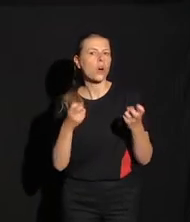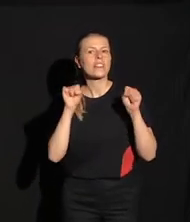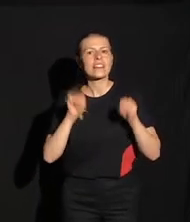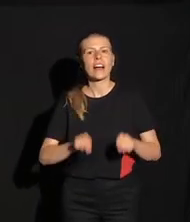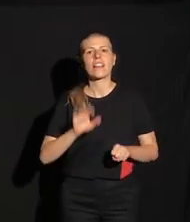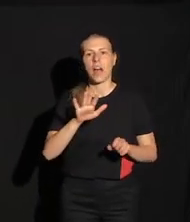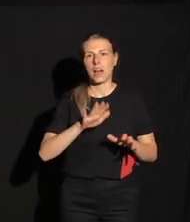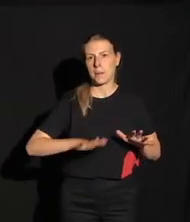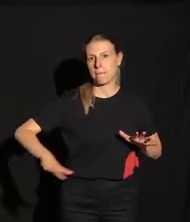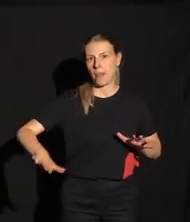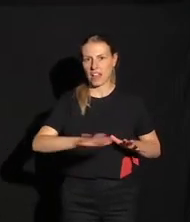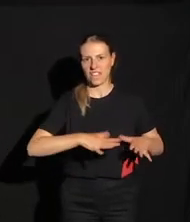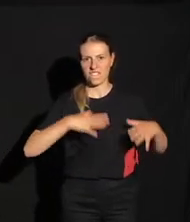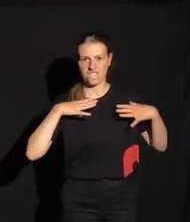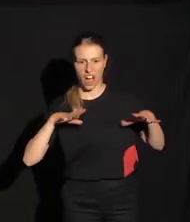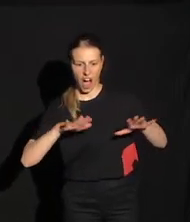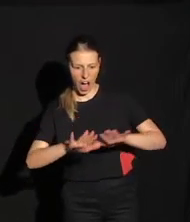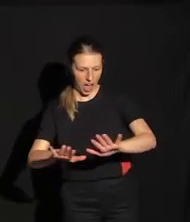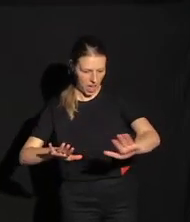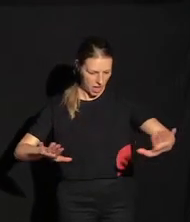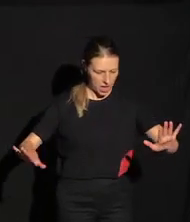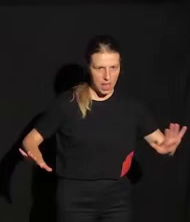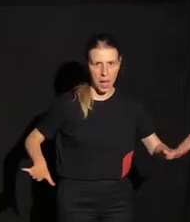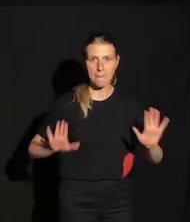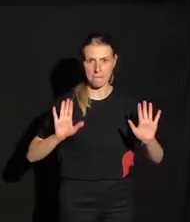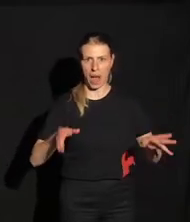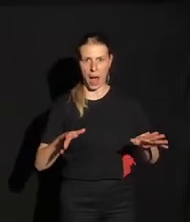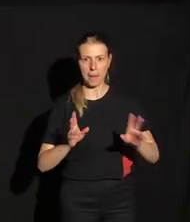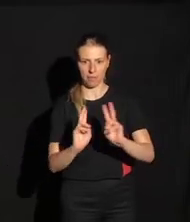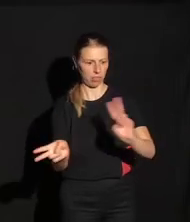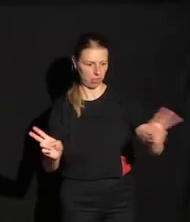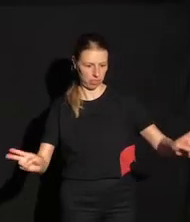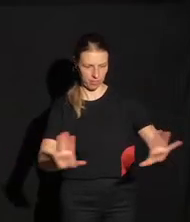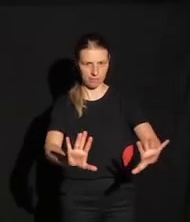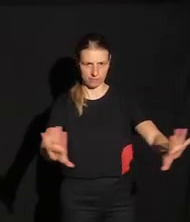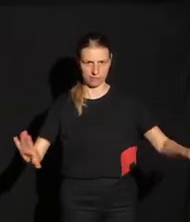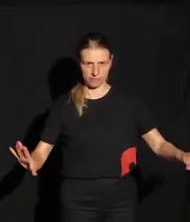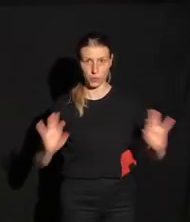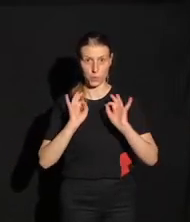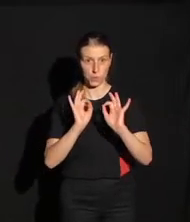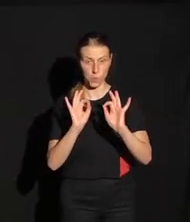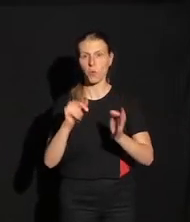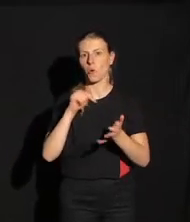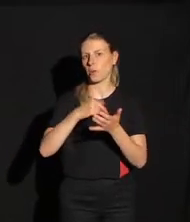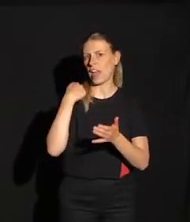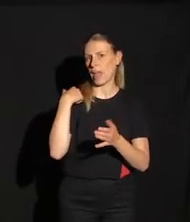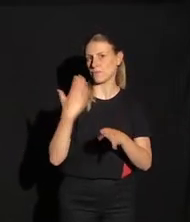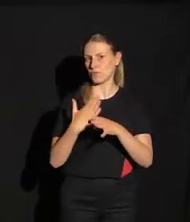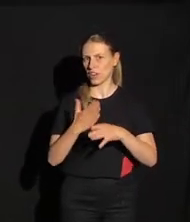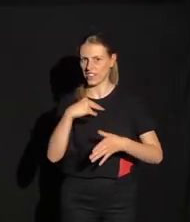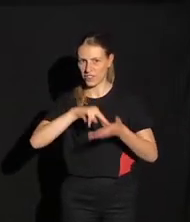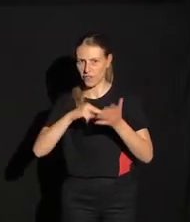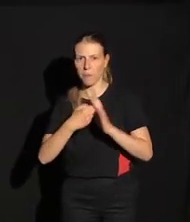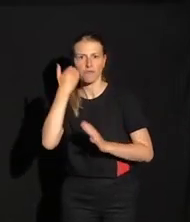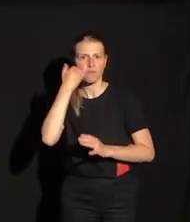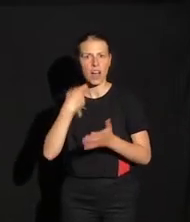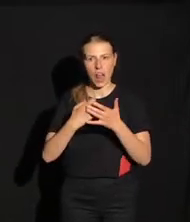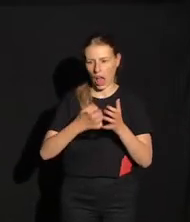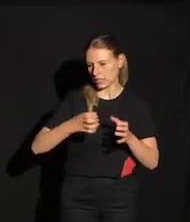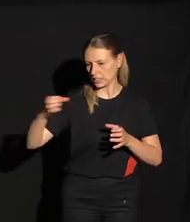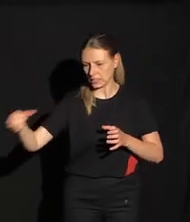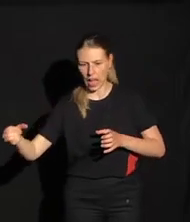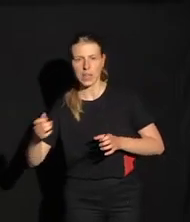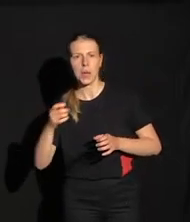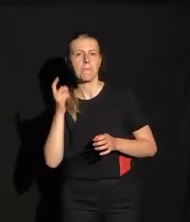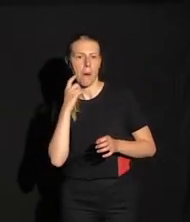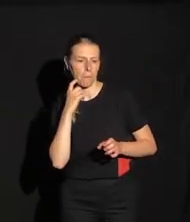lassen. Dennis hat ja eben schon gesagt, macht euch ein bisschen Platz, schiebt eure Gläser zur Seite, lasst das mal ruhig so.